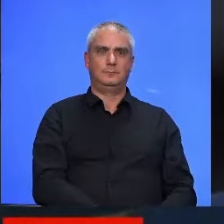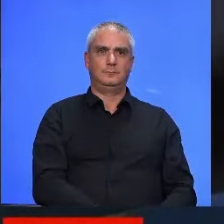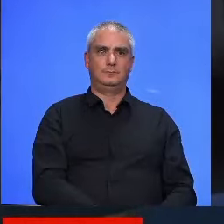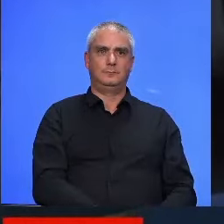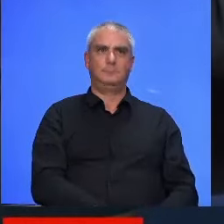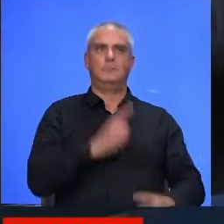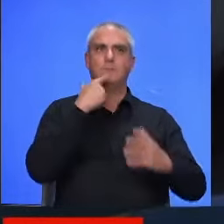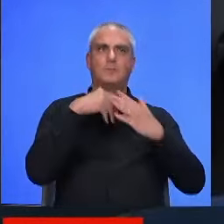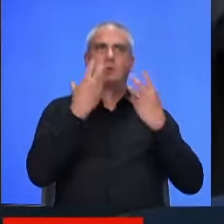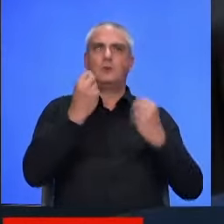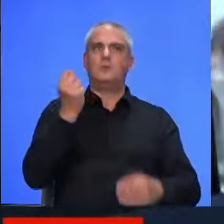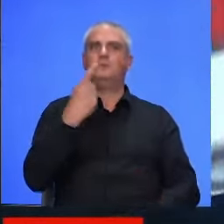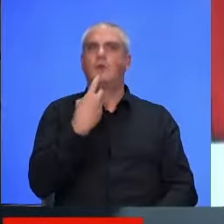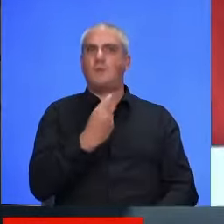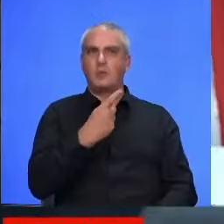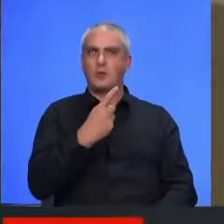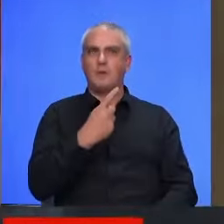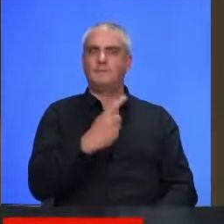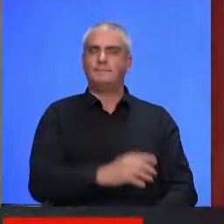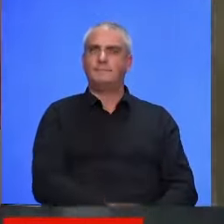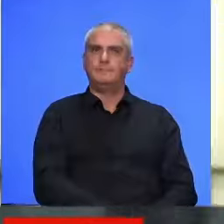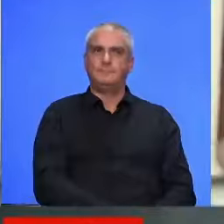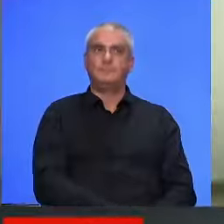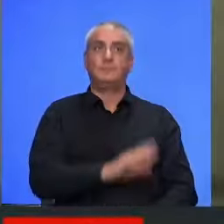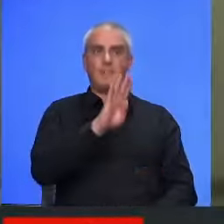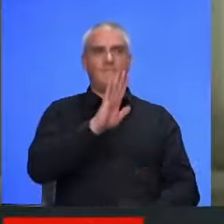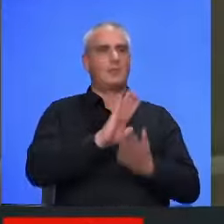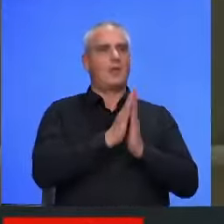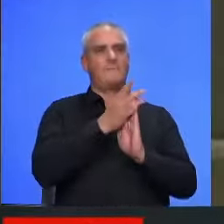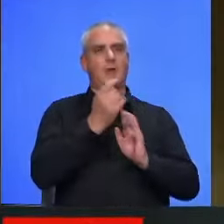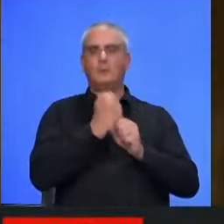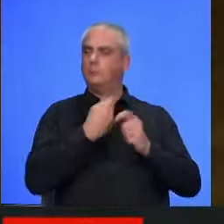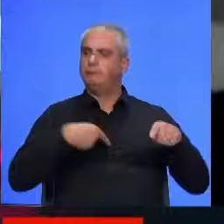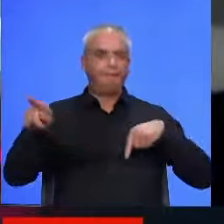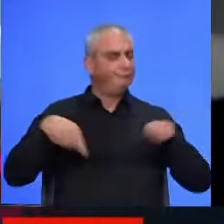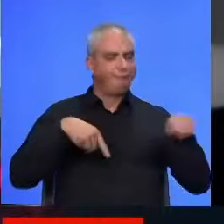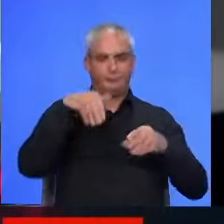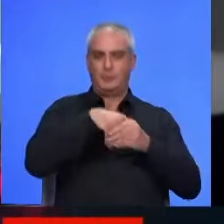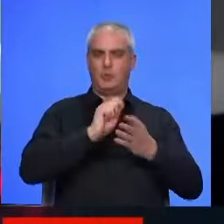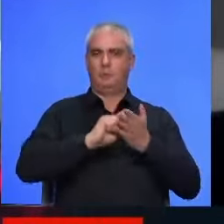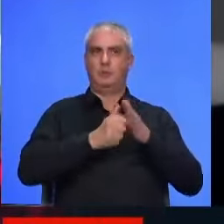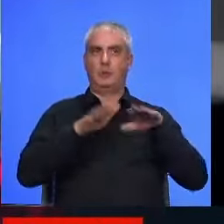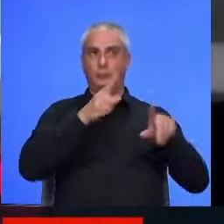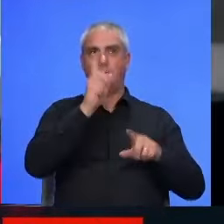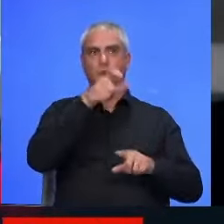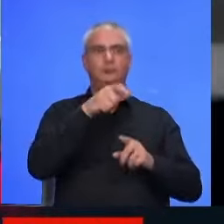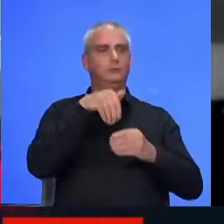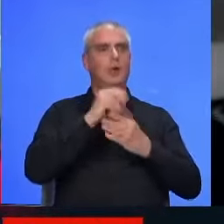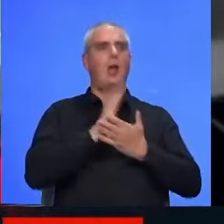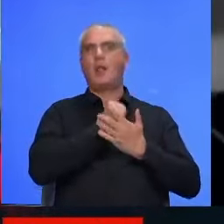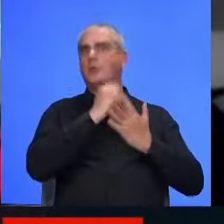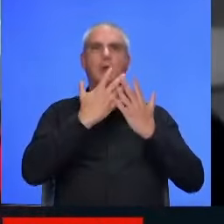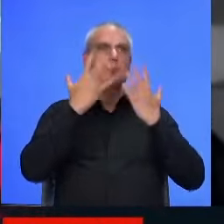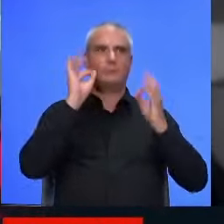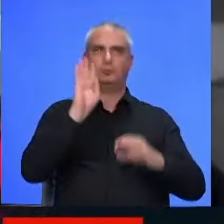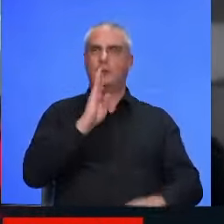בוקר טוב ושבוע טוב. ברוורמן הפך למוציא והמביא מלשכת ראש הממשלה, לאיש שעומד מאחורי ההחלטות